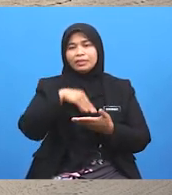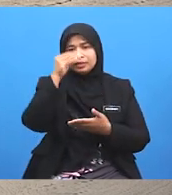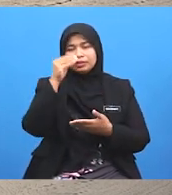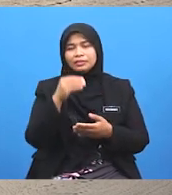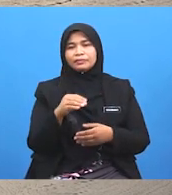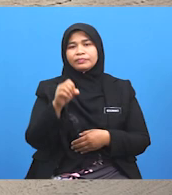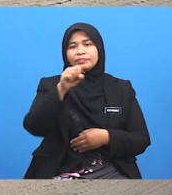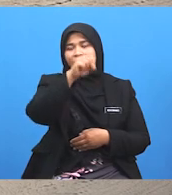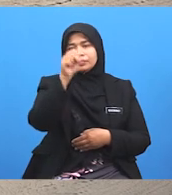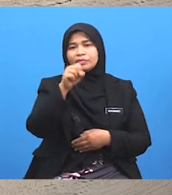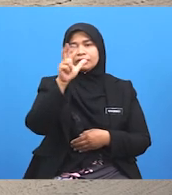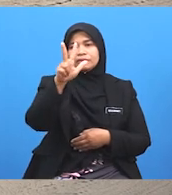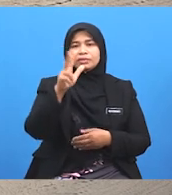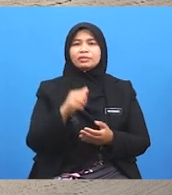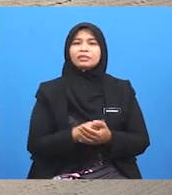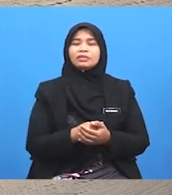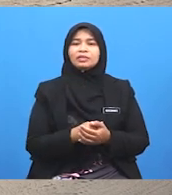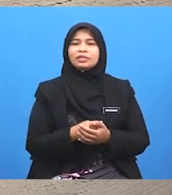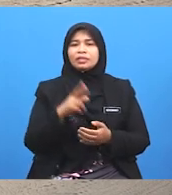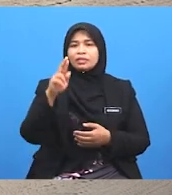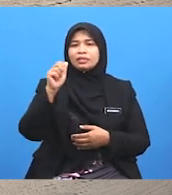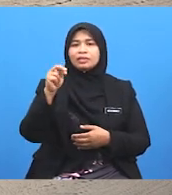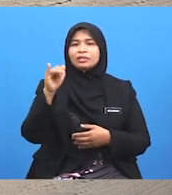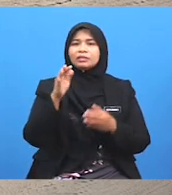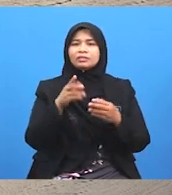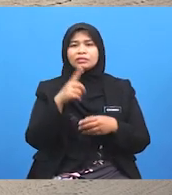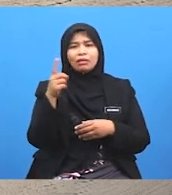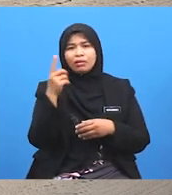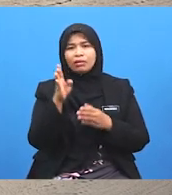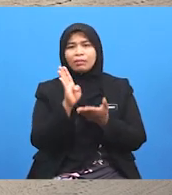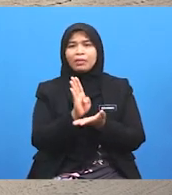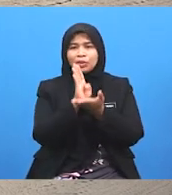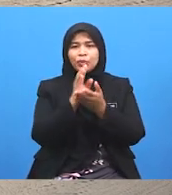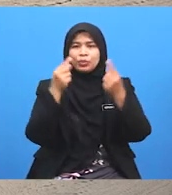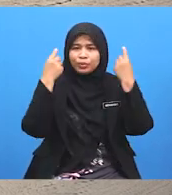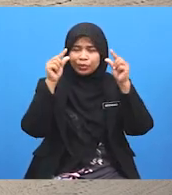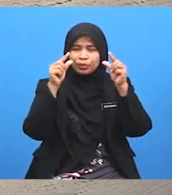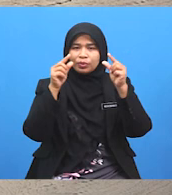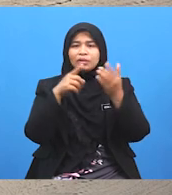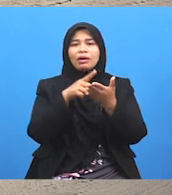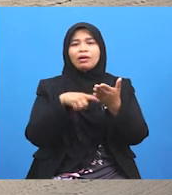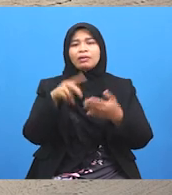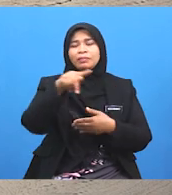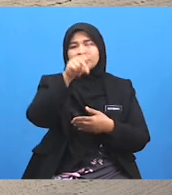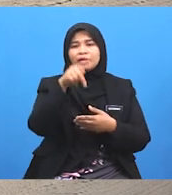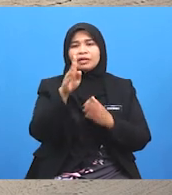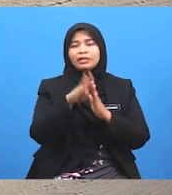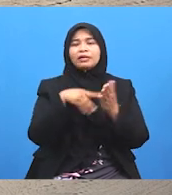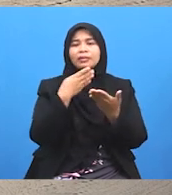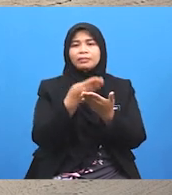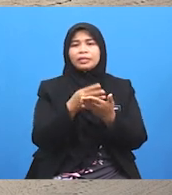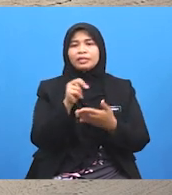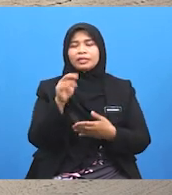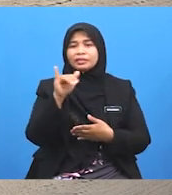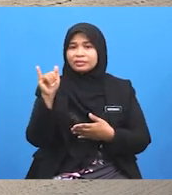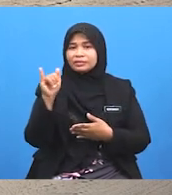Soalan yang ketiga. Rani selalu membantu guru. Apakah